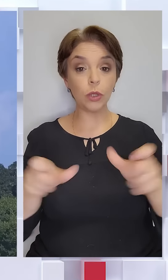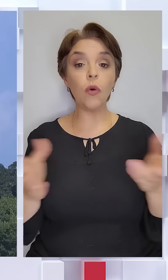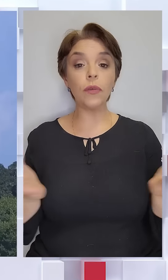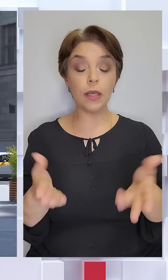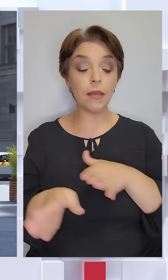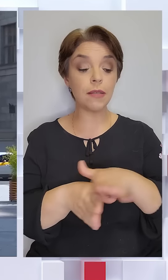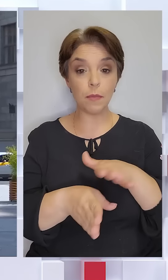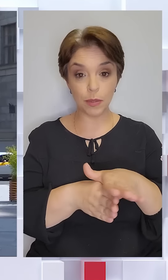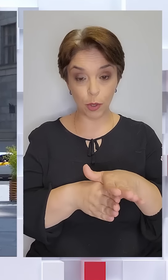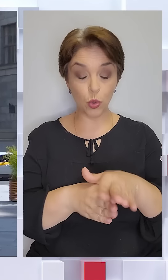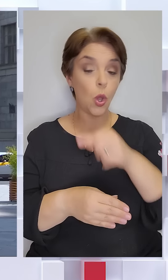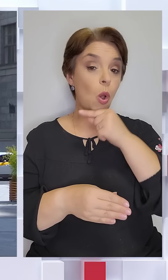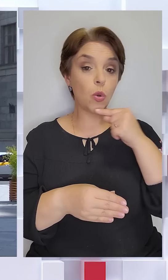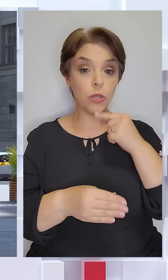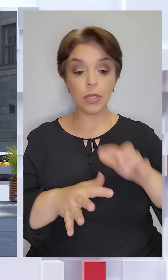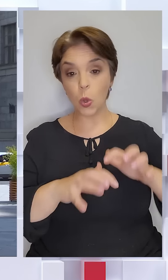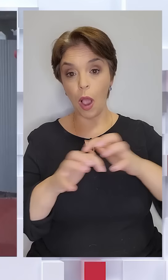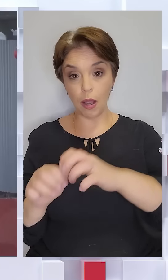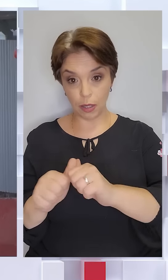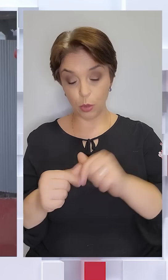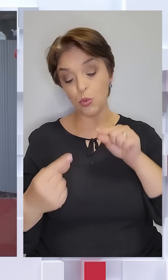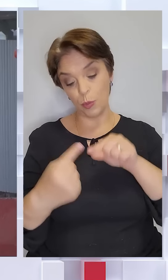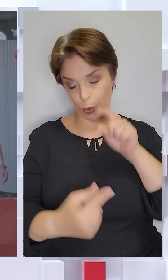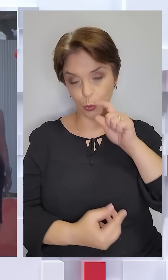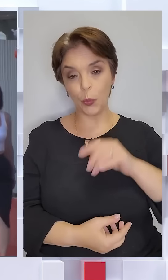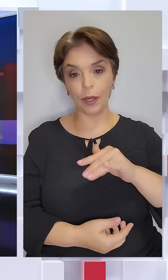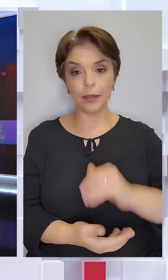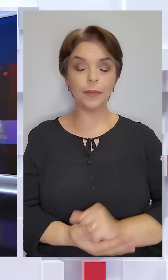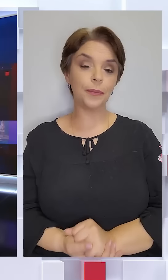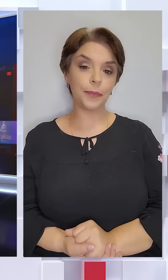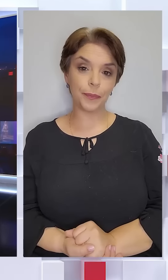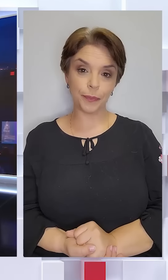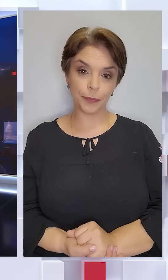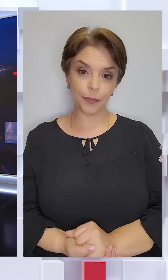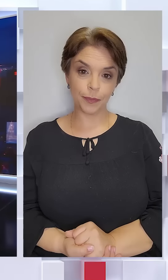які забезпечують російську агресію проти України.